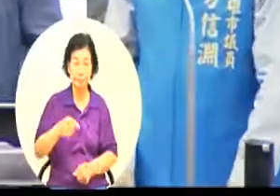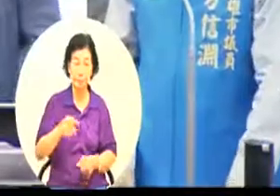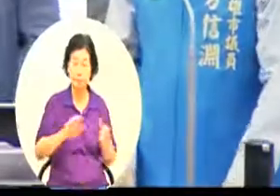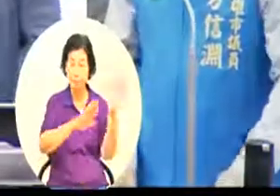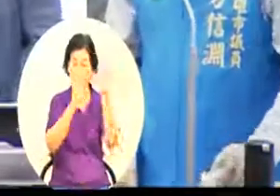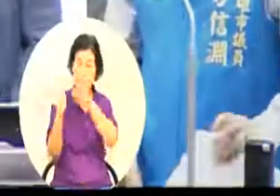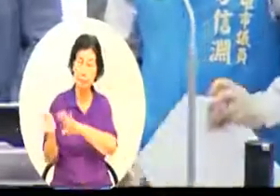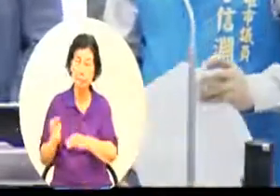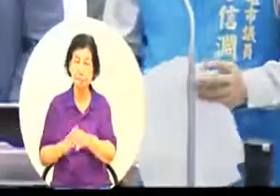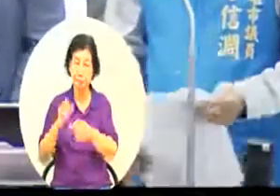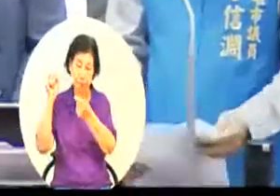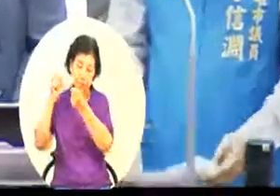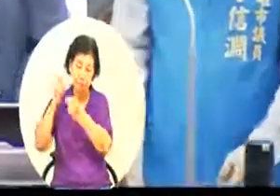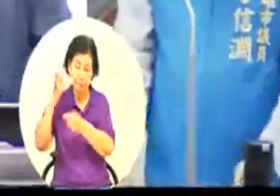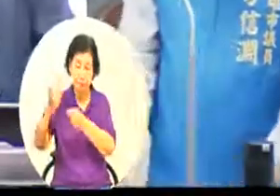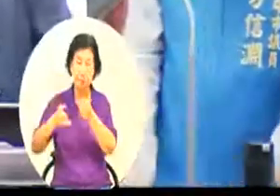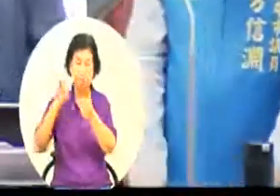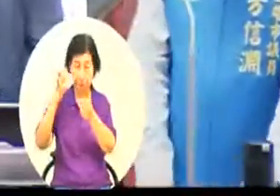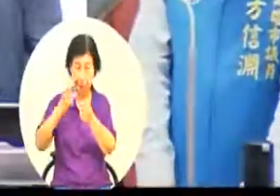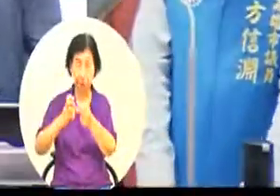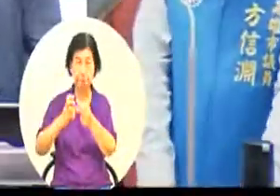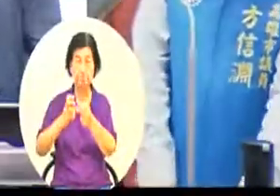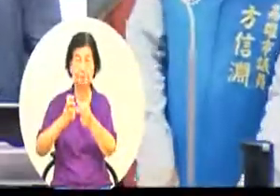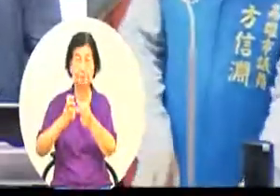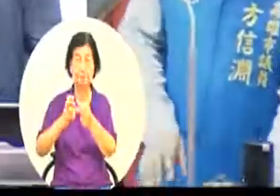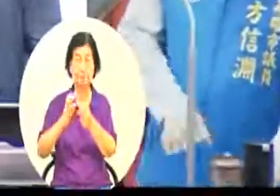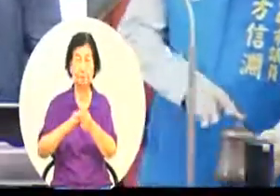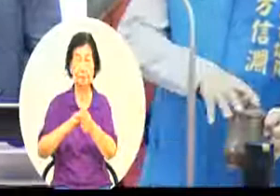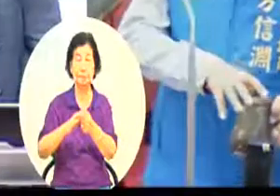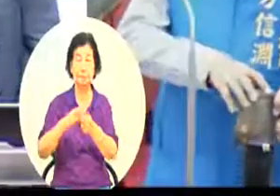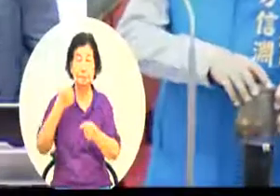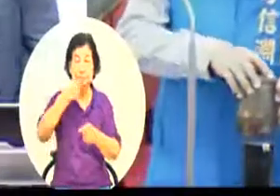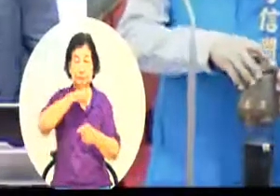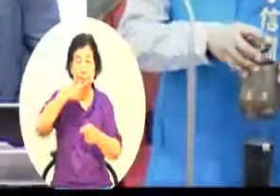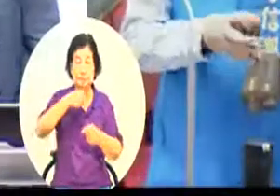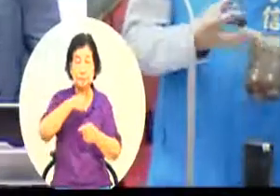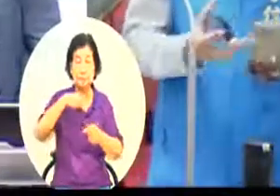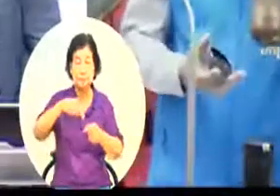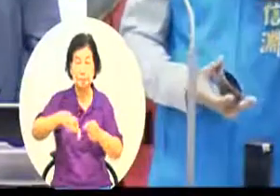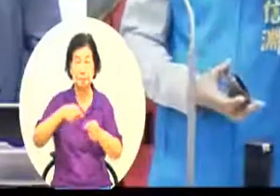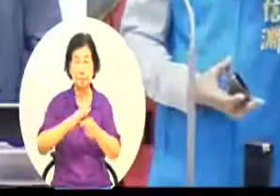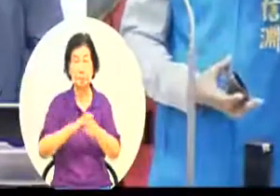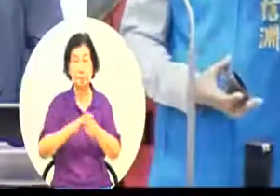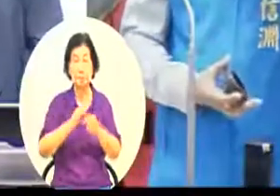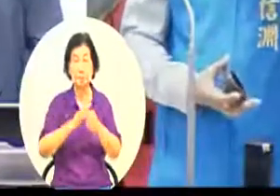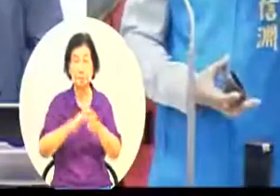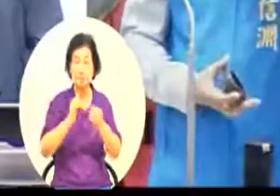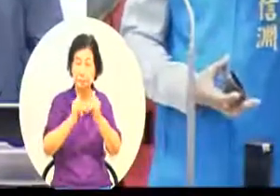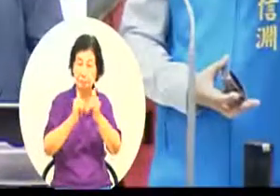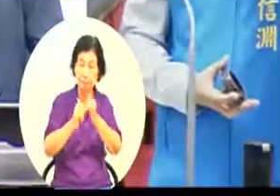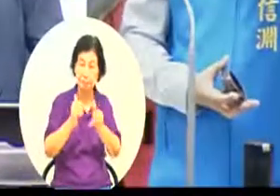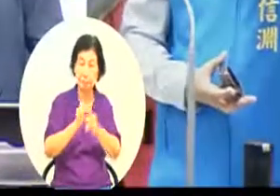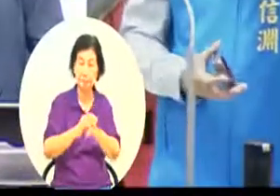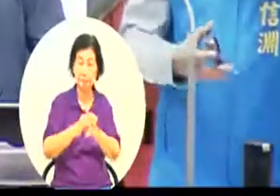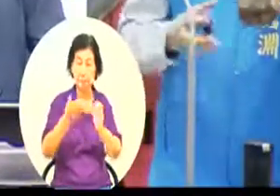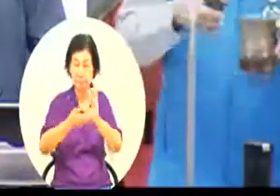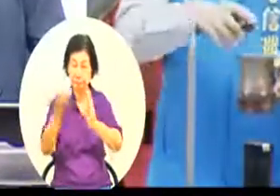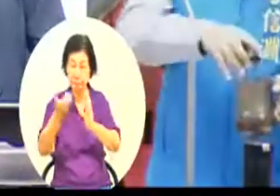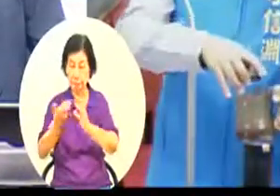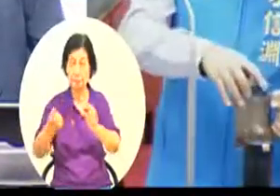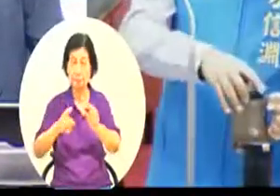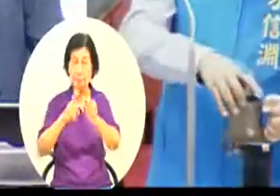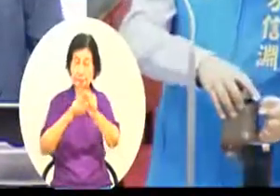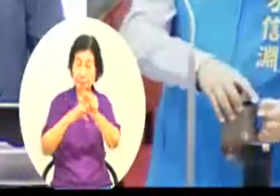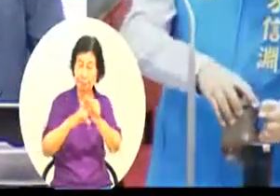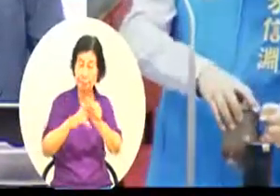哈，台湾的人口一直往中北部移，不只是高雄、屏